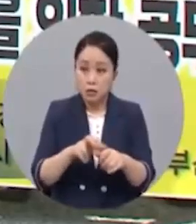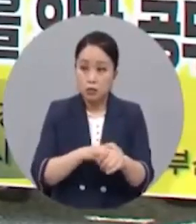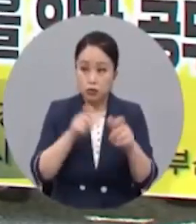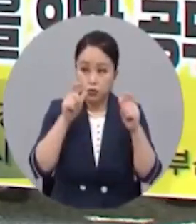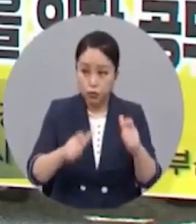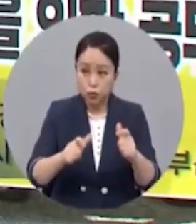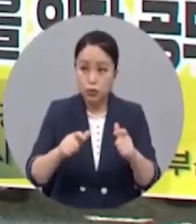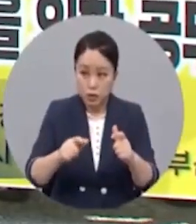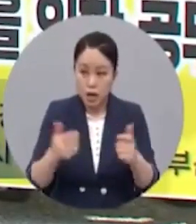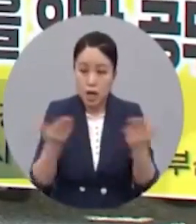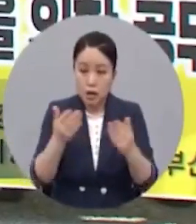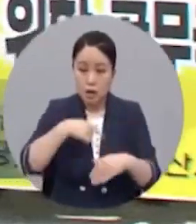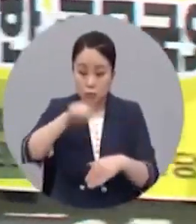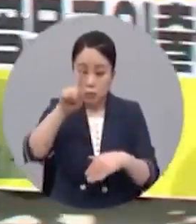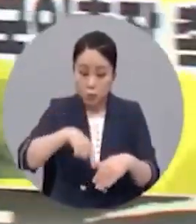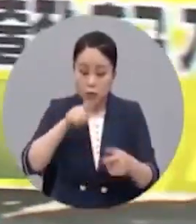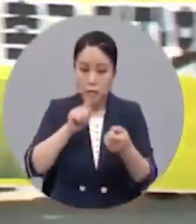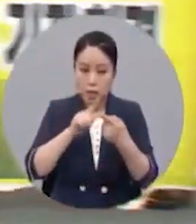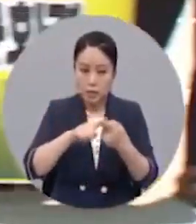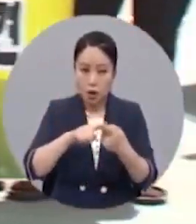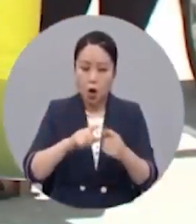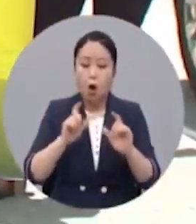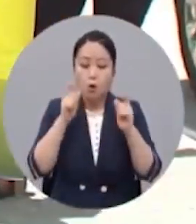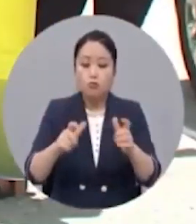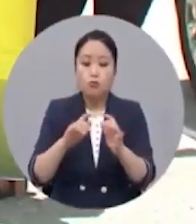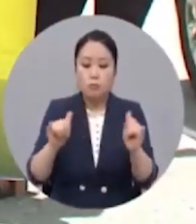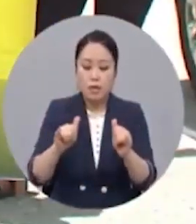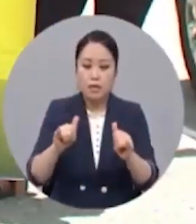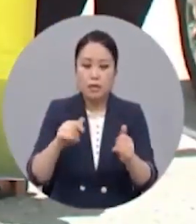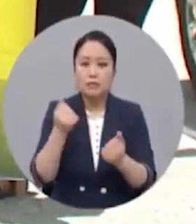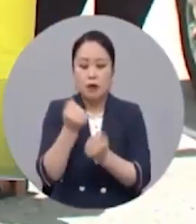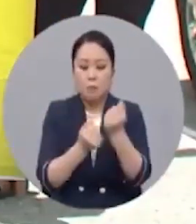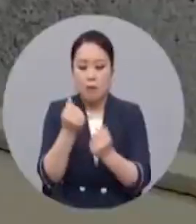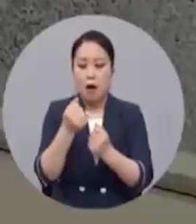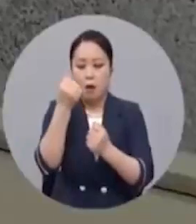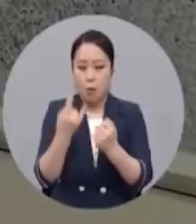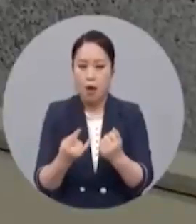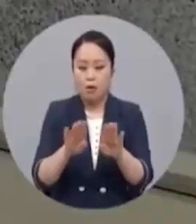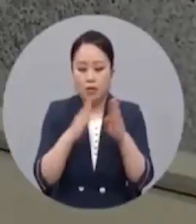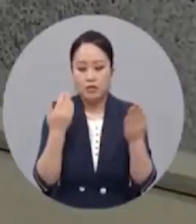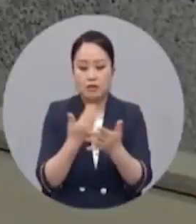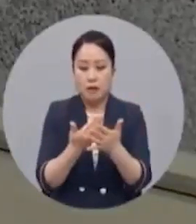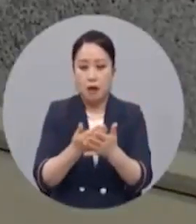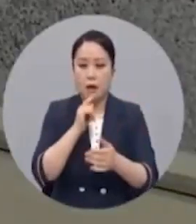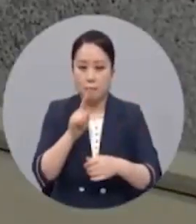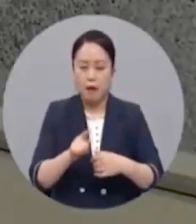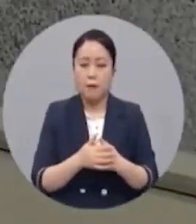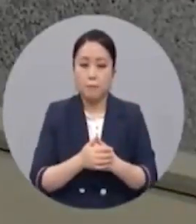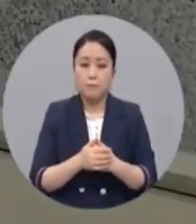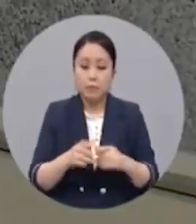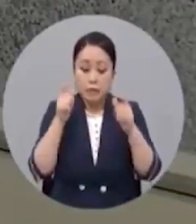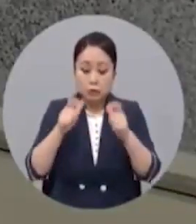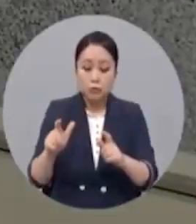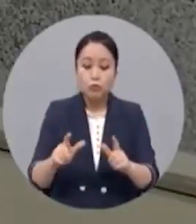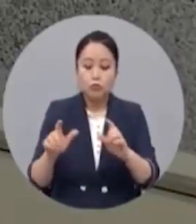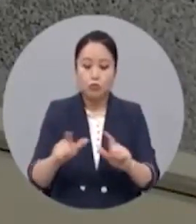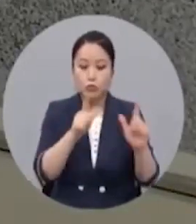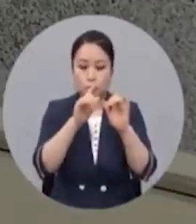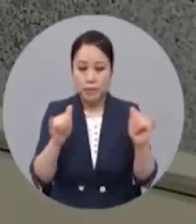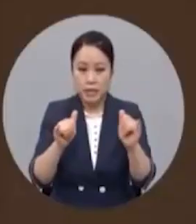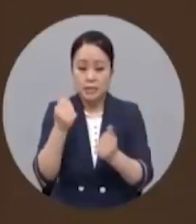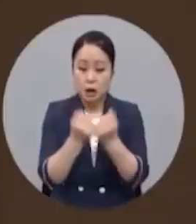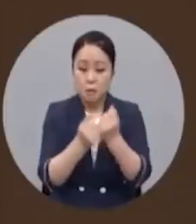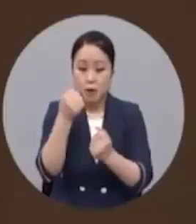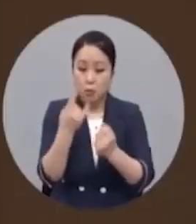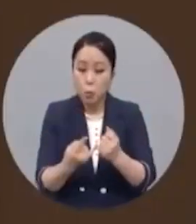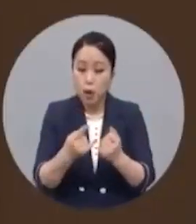설명회 개최하라! 개최하라! 개최하라! 개최하라! 기장군 의회는 주민 설명회를 열 계획은 없고